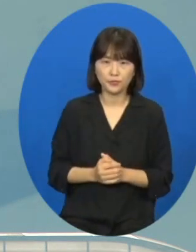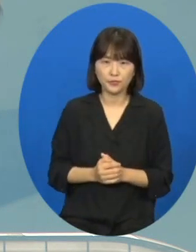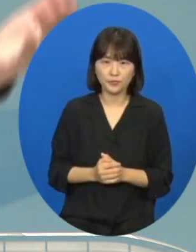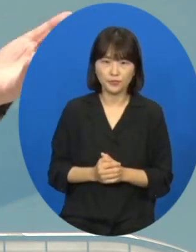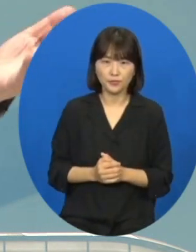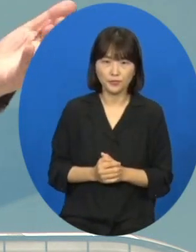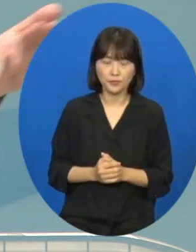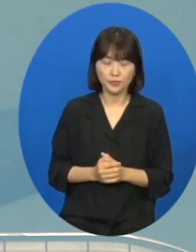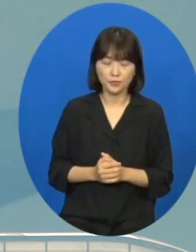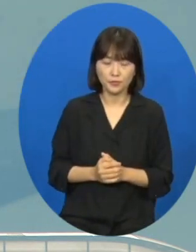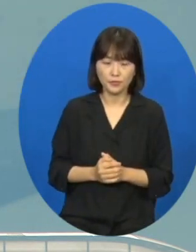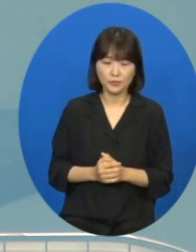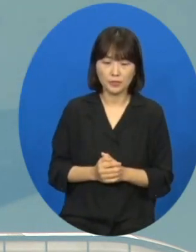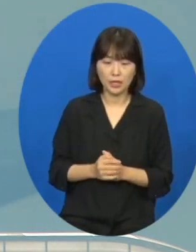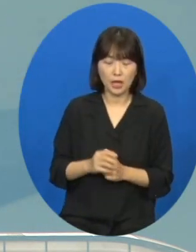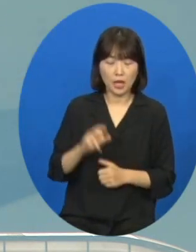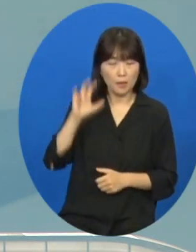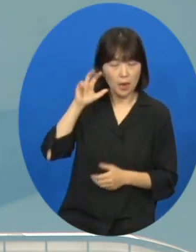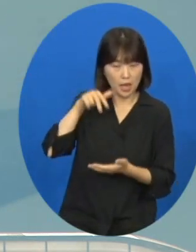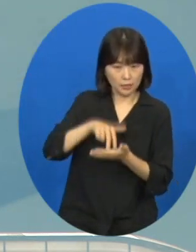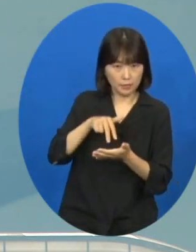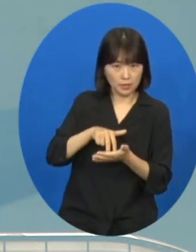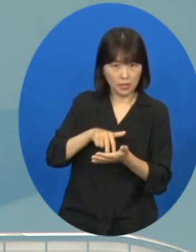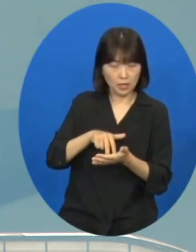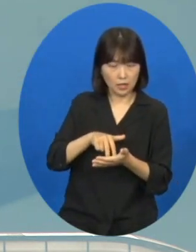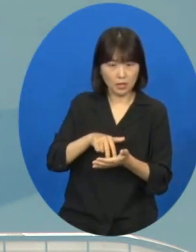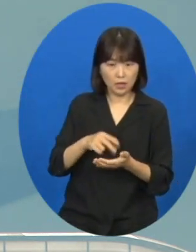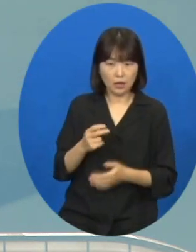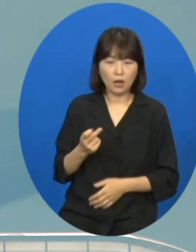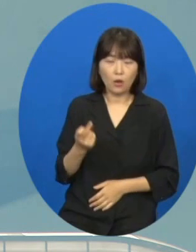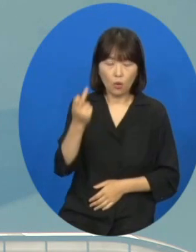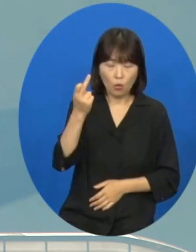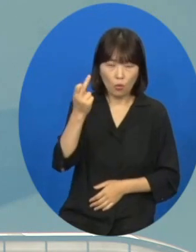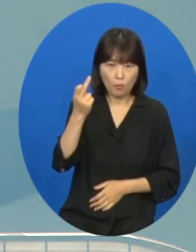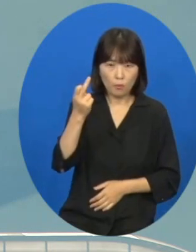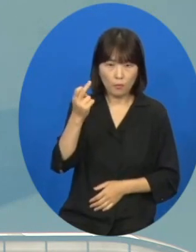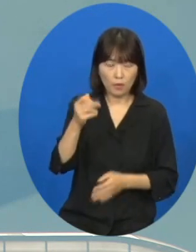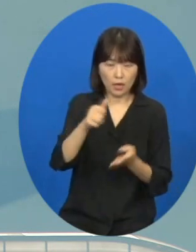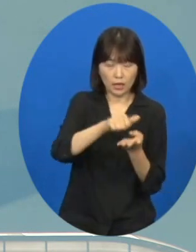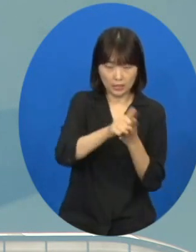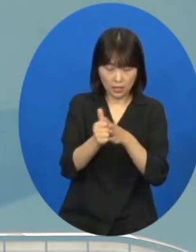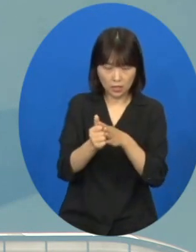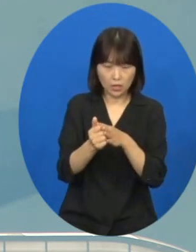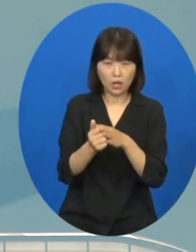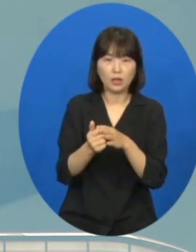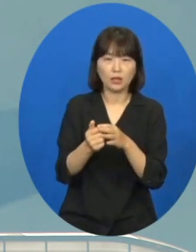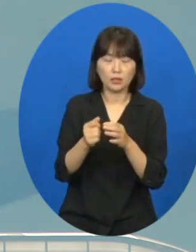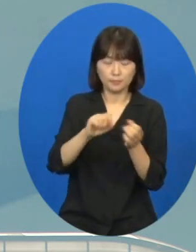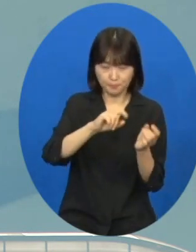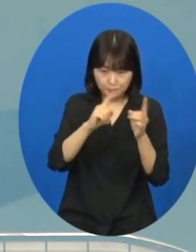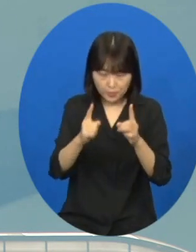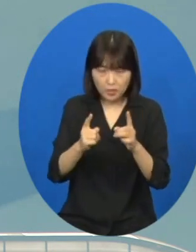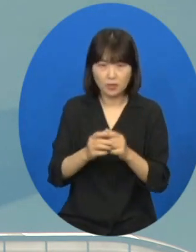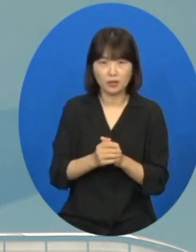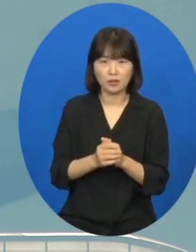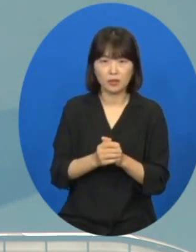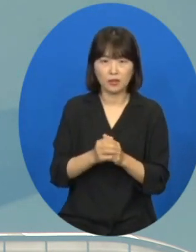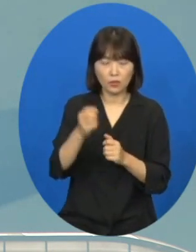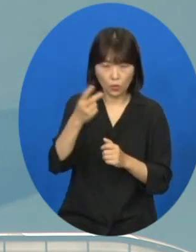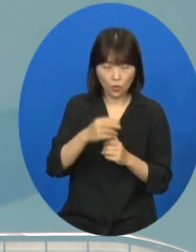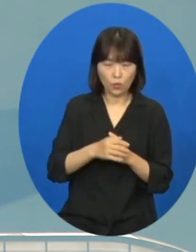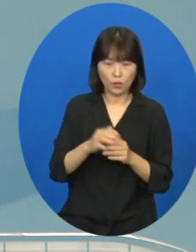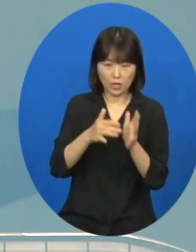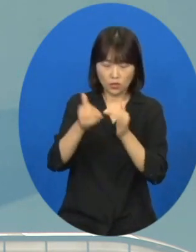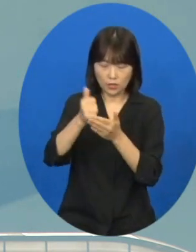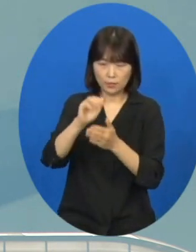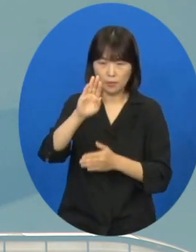나환자였다가 고침받았어요. 그리고 예수님이 베다니에 와서 말씀을 전하실 때